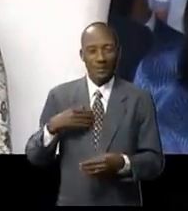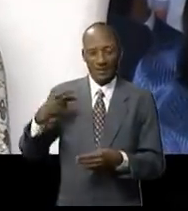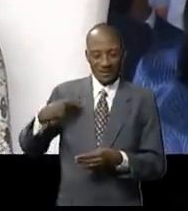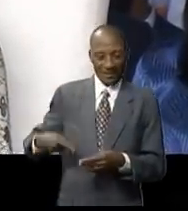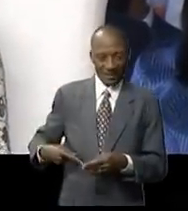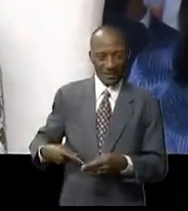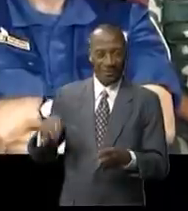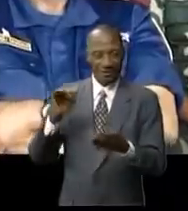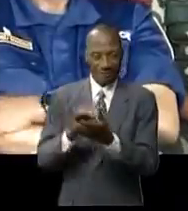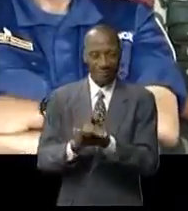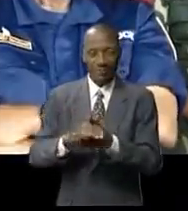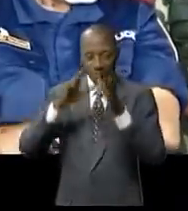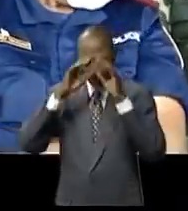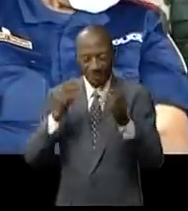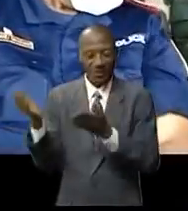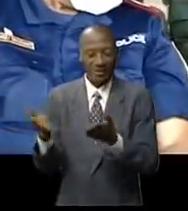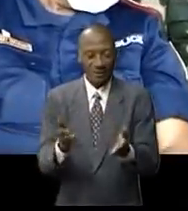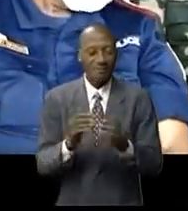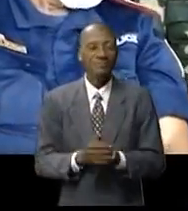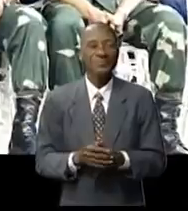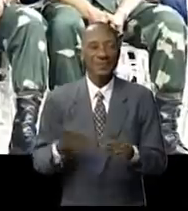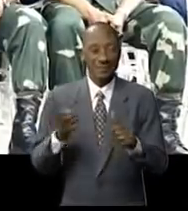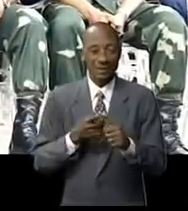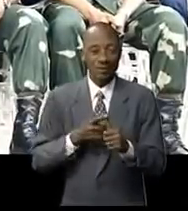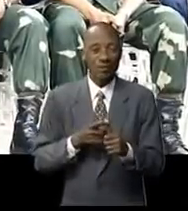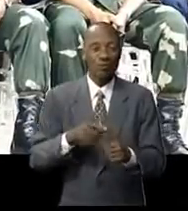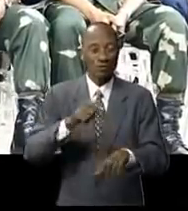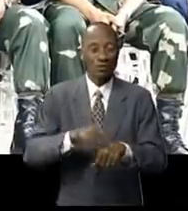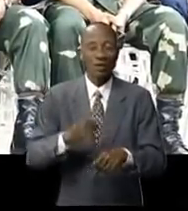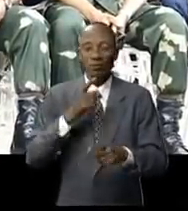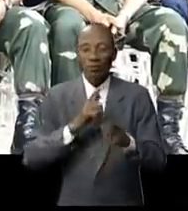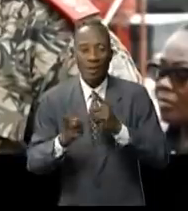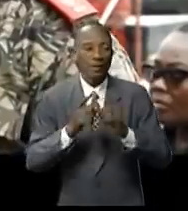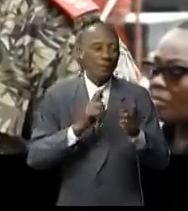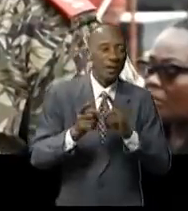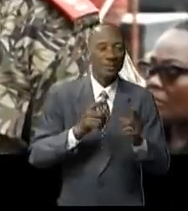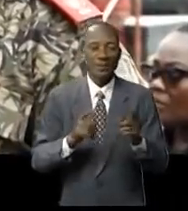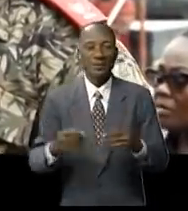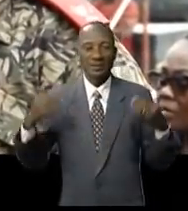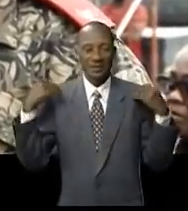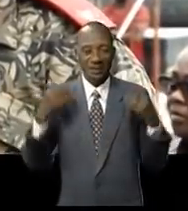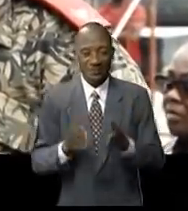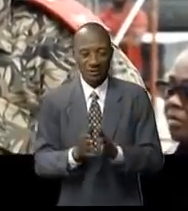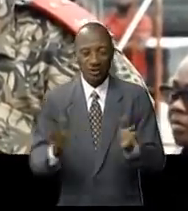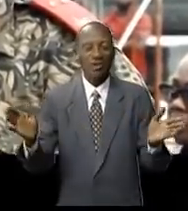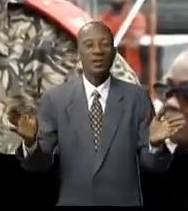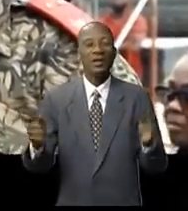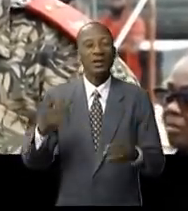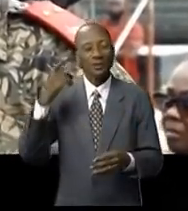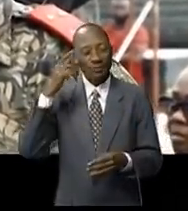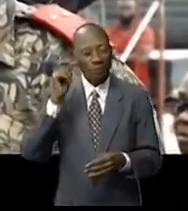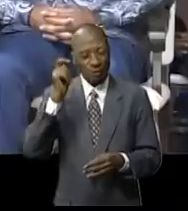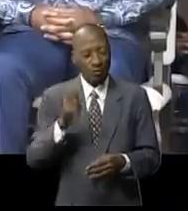temps forts ont ponctué l'événement. D'abord, les allocutions. Prenant la parole, le commandant de la garde républicaine, le général Christian Tshiwewe,